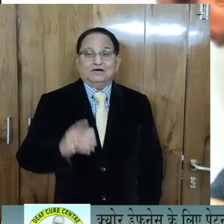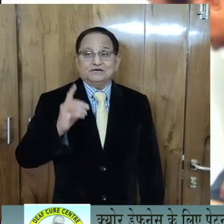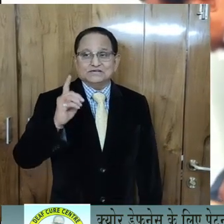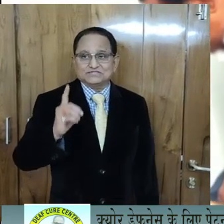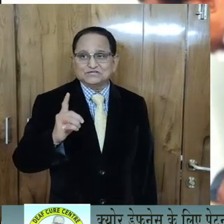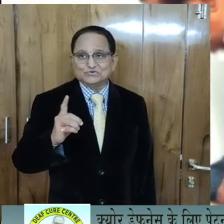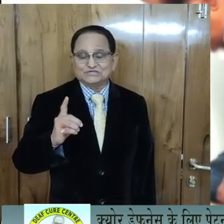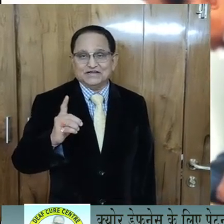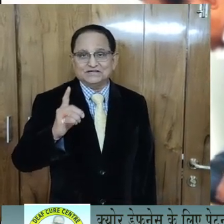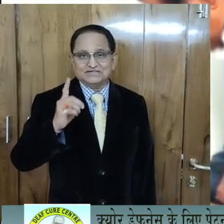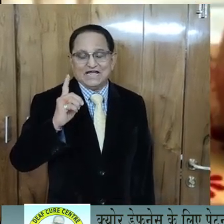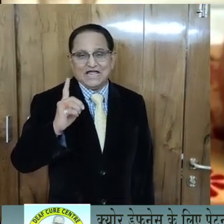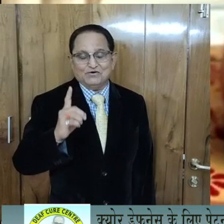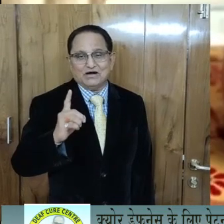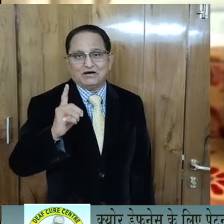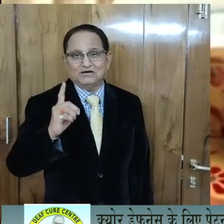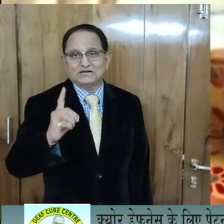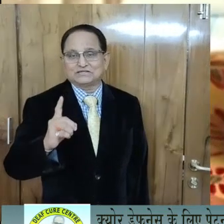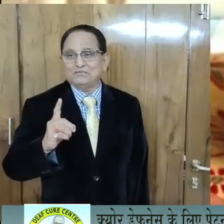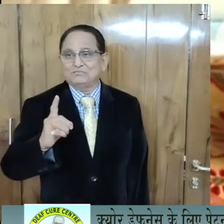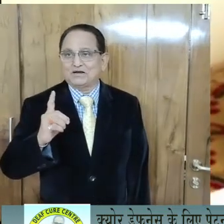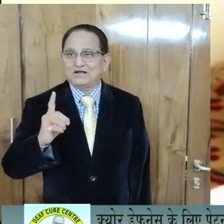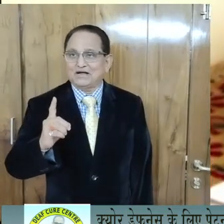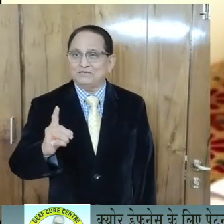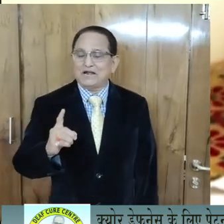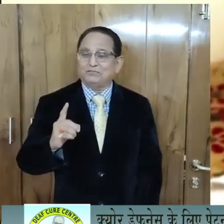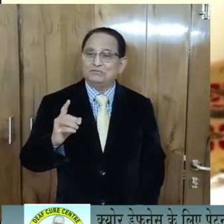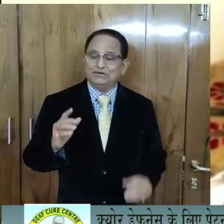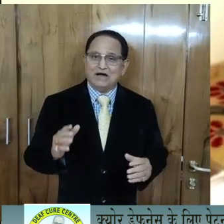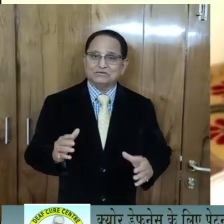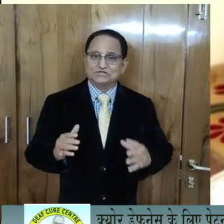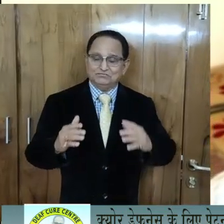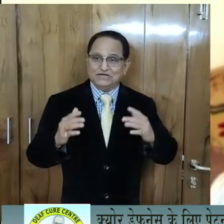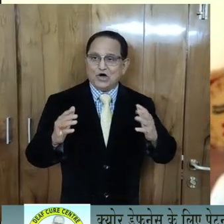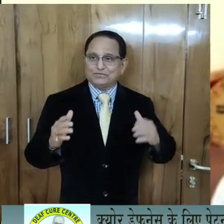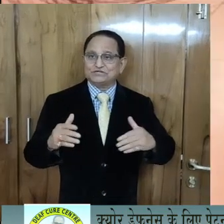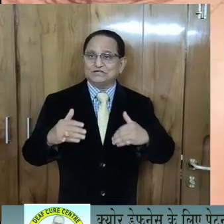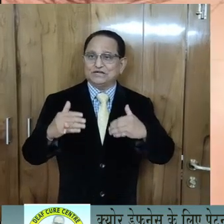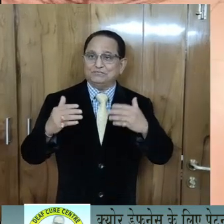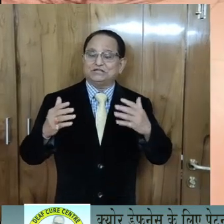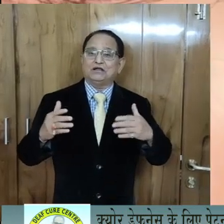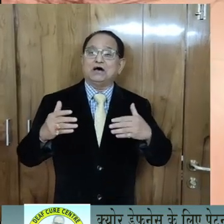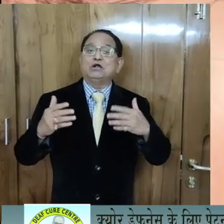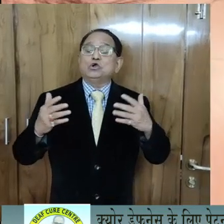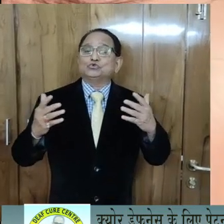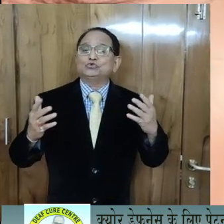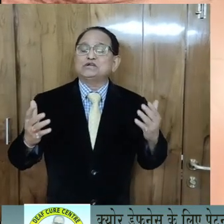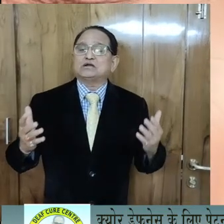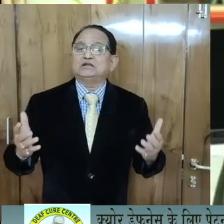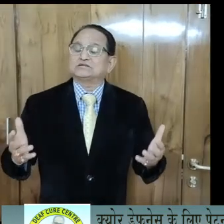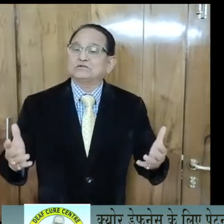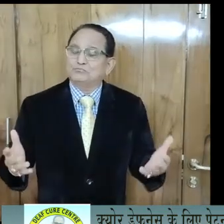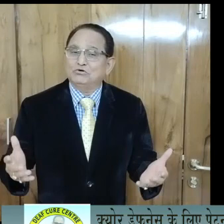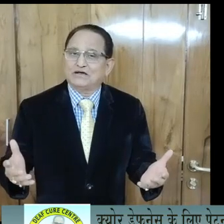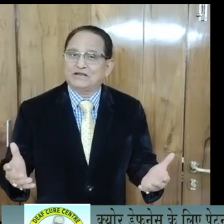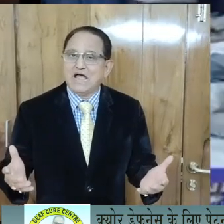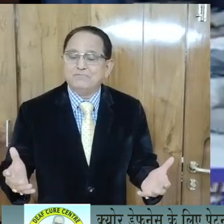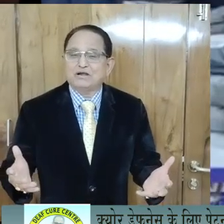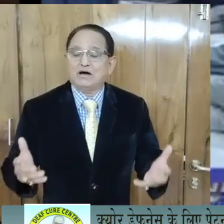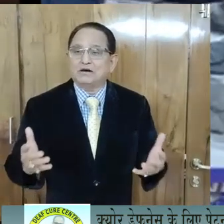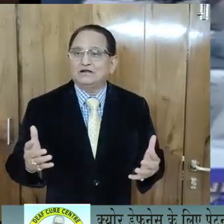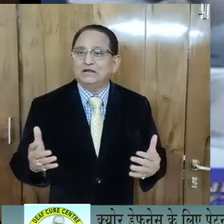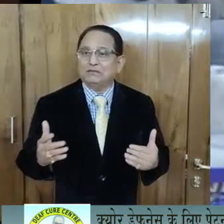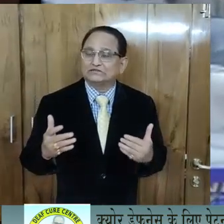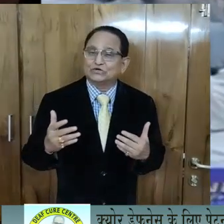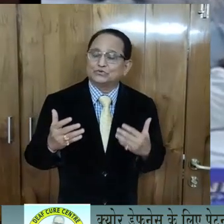नसे शूब जाने से आया वा कान का तमाम प्रकार का बैरापन बिना मशीन बिना ओपरेशन के मिटाना दुनिया के लिए संभव लग रहा